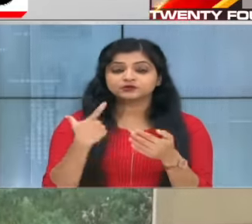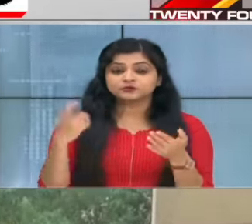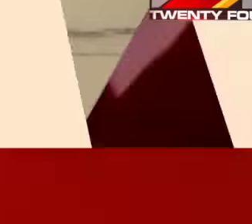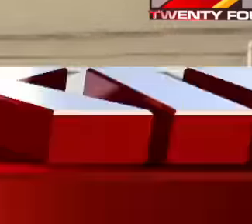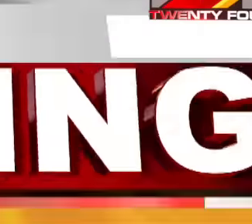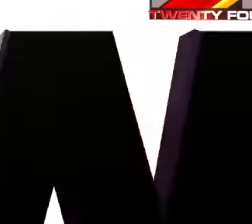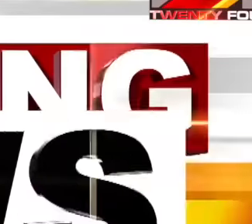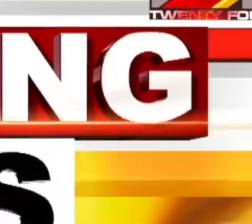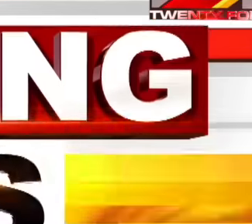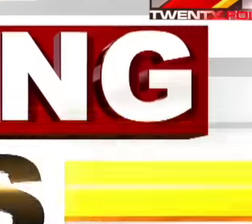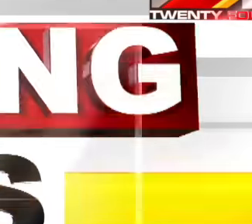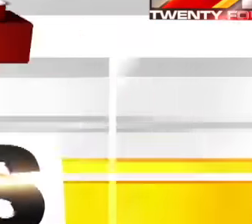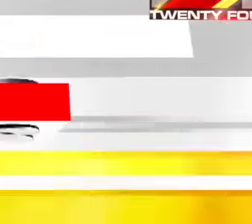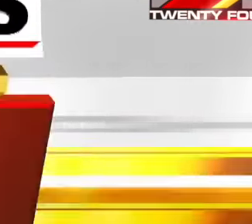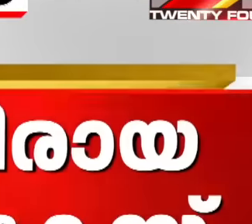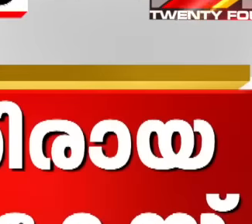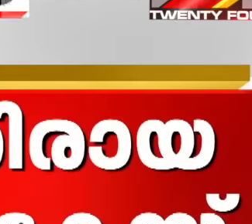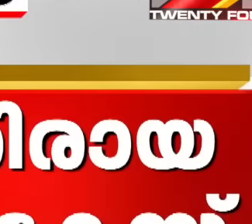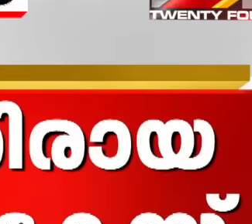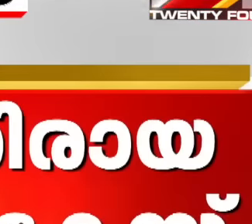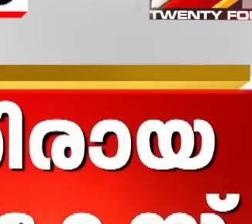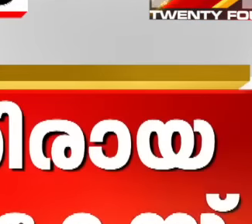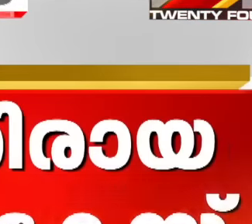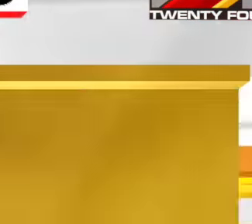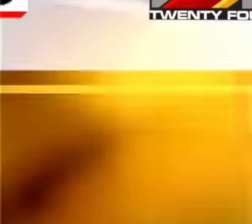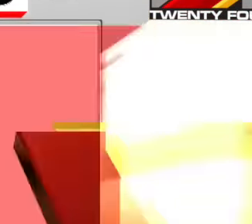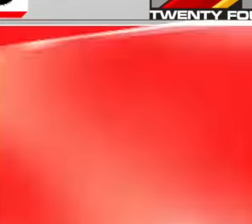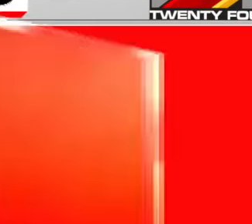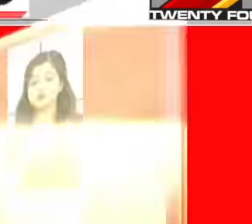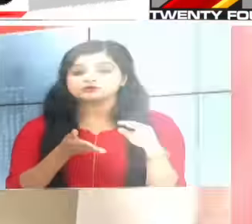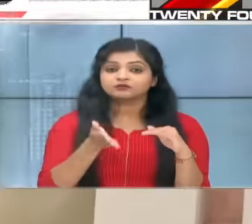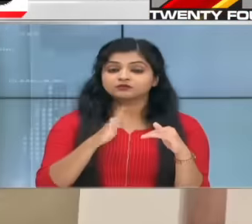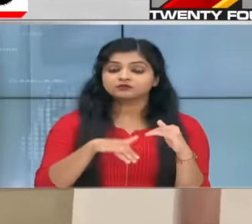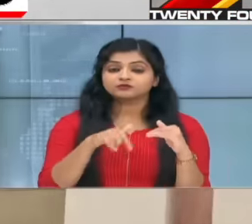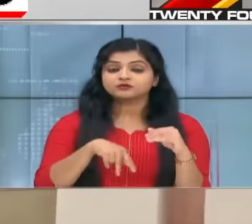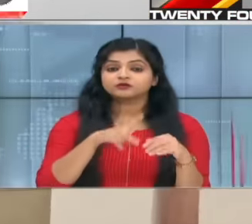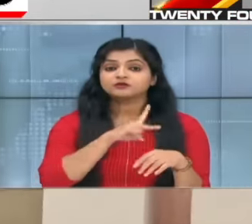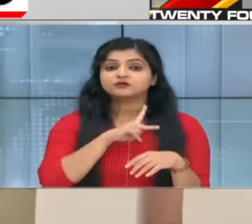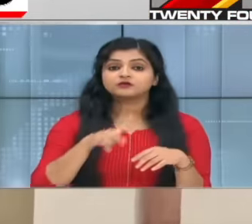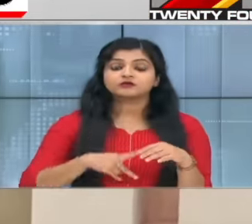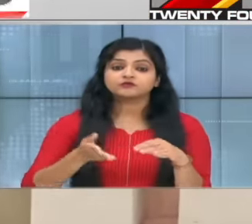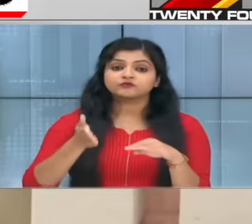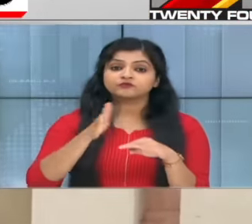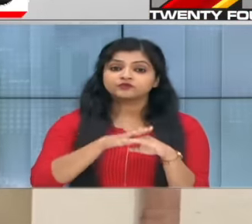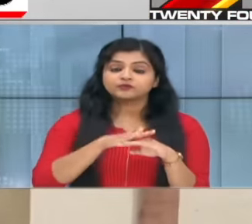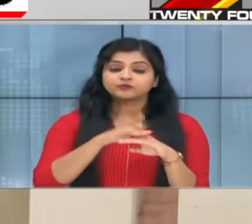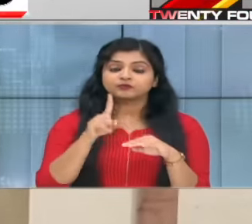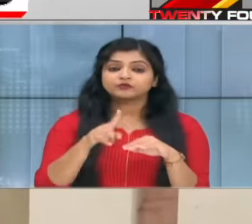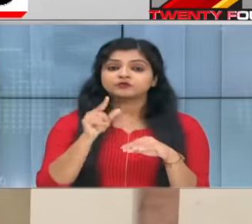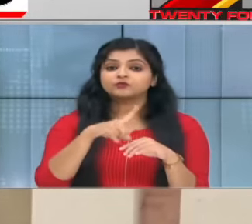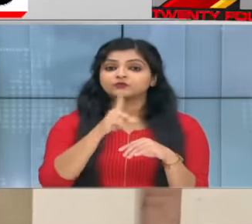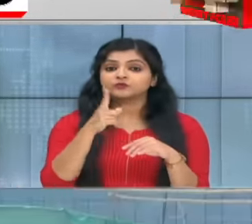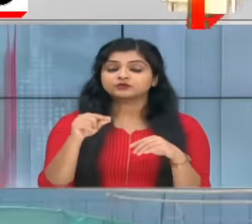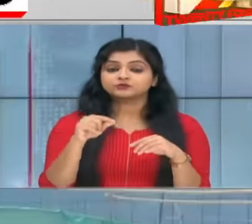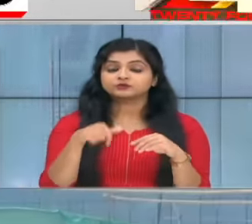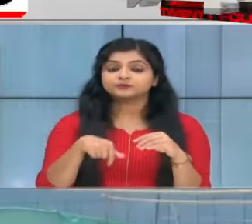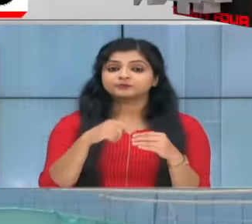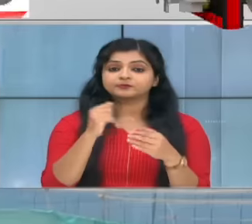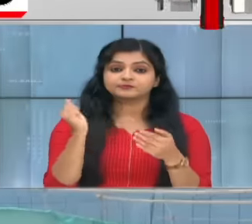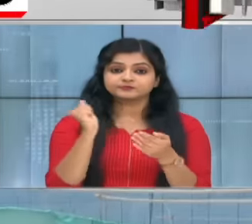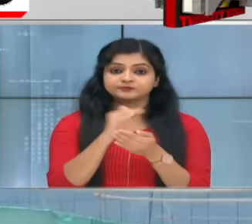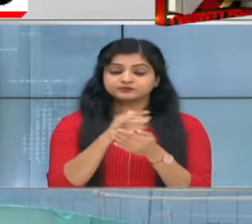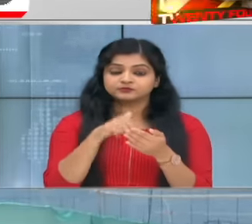വിധത്തിൽ അതിനെ പരിഗണിക്കണമായിരുന്നു. അതിലുപരി കർണാടകയിൽ നിന്ന് ലഭിച്ച ഒരു വാട്സപ്പ് സന്ദേശം അതിനെ കോടതിയുടെ